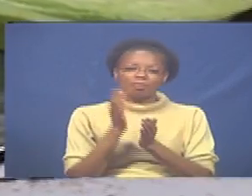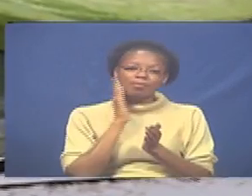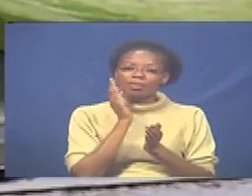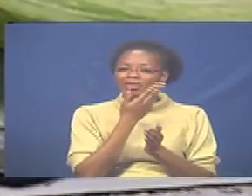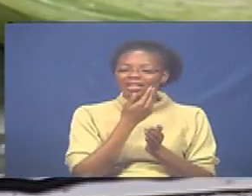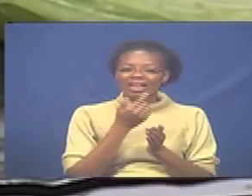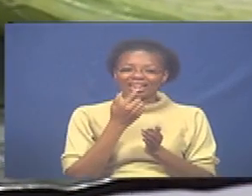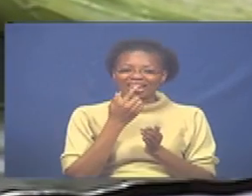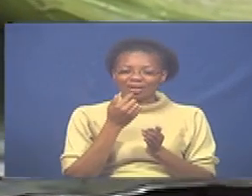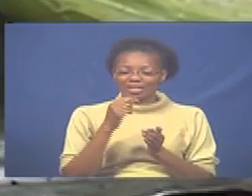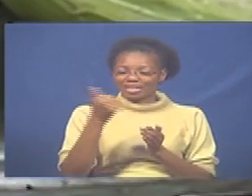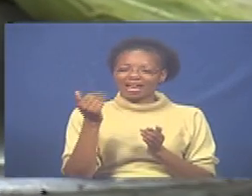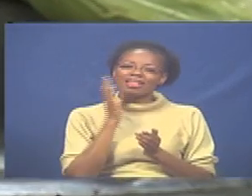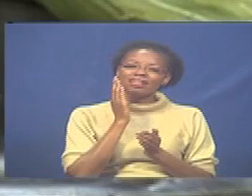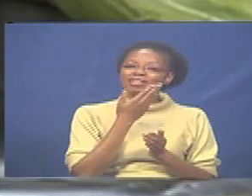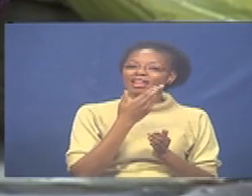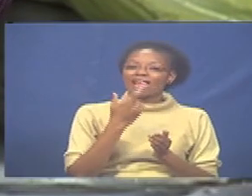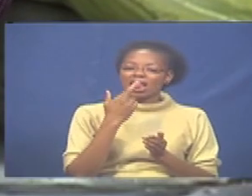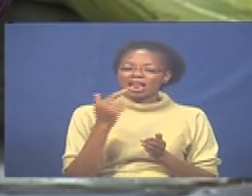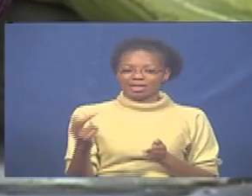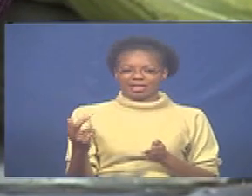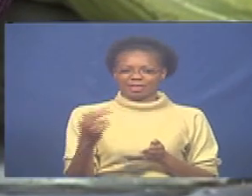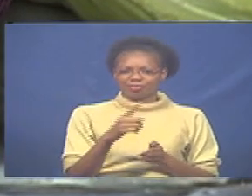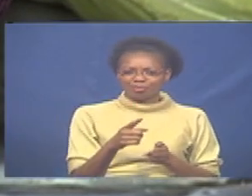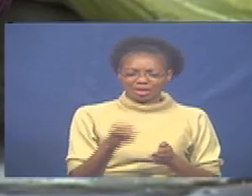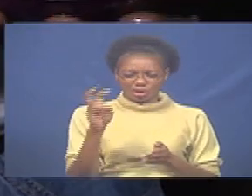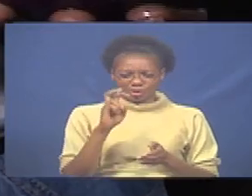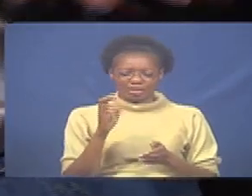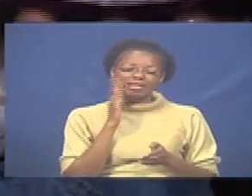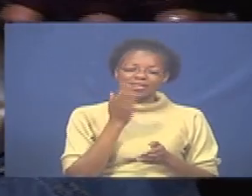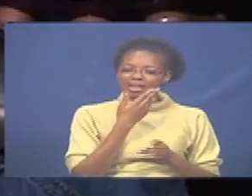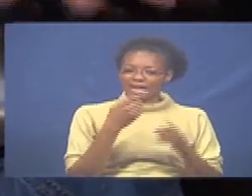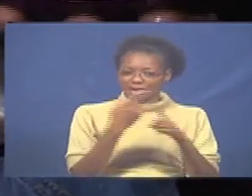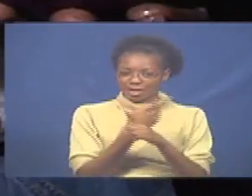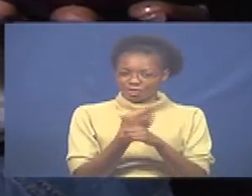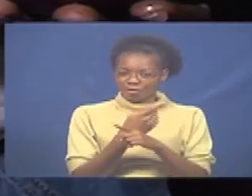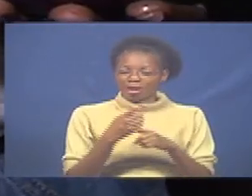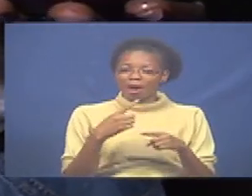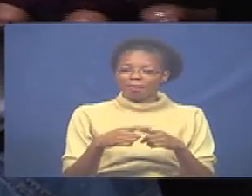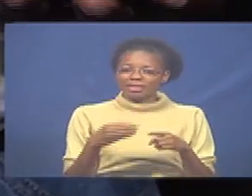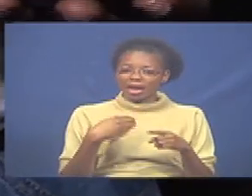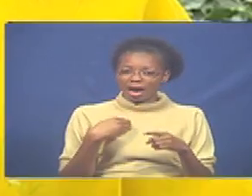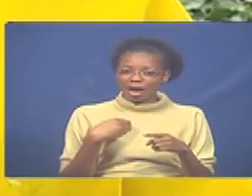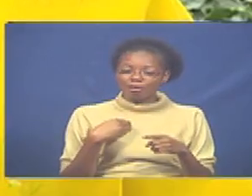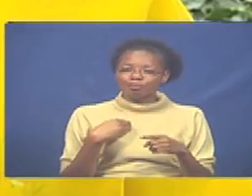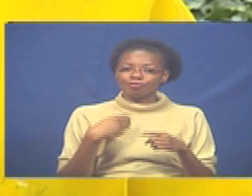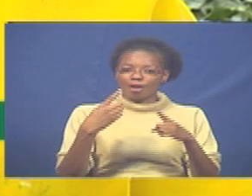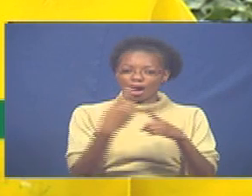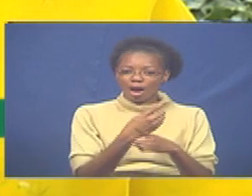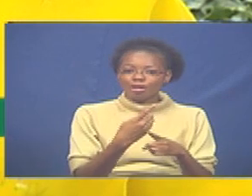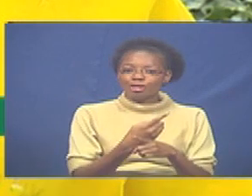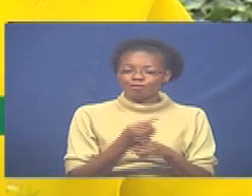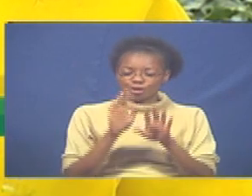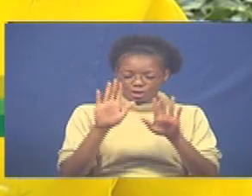rangi nyekundu ama zambarau. Mbali na tofauti ya rangi, kuna tofauti moja muhimu. Kuna tofauti